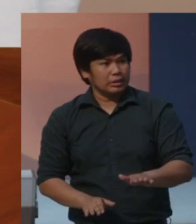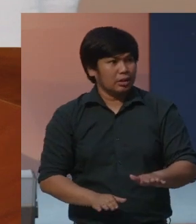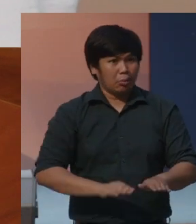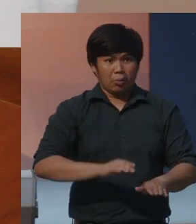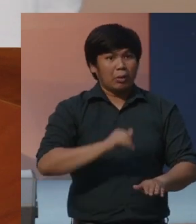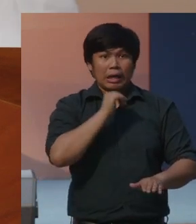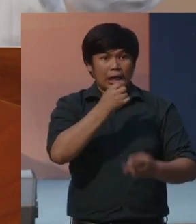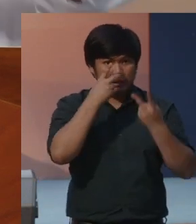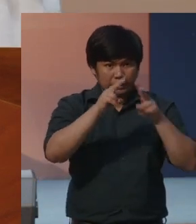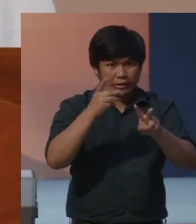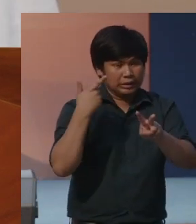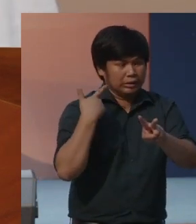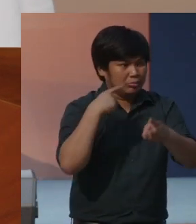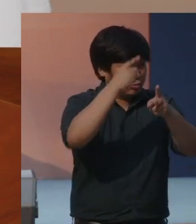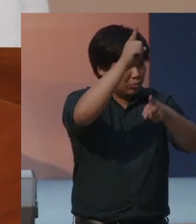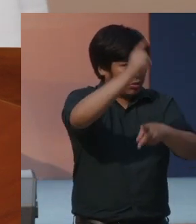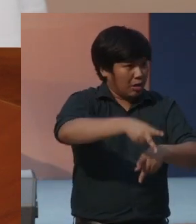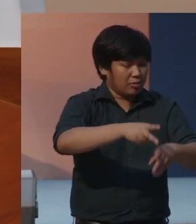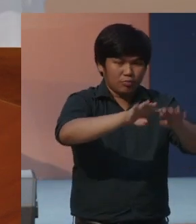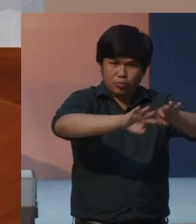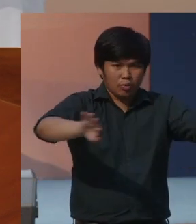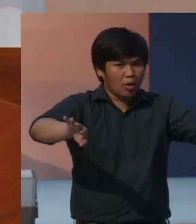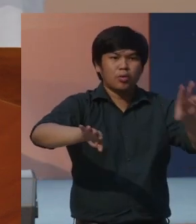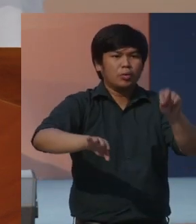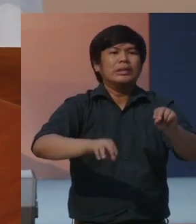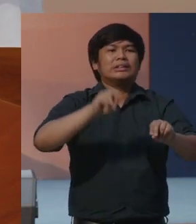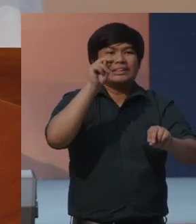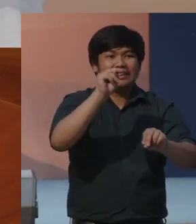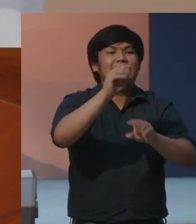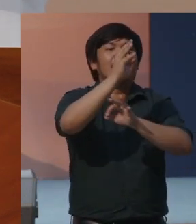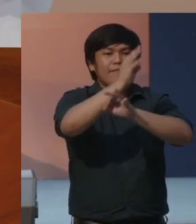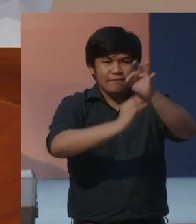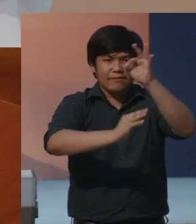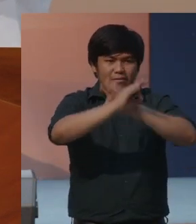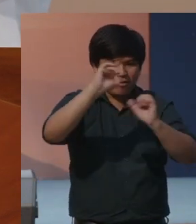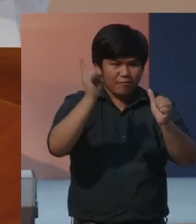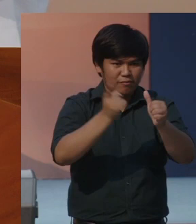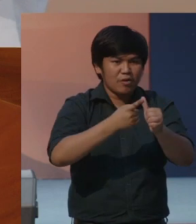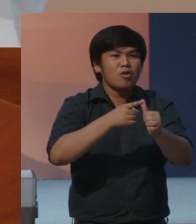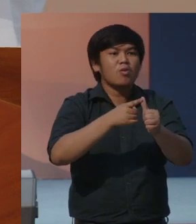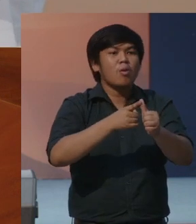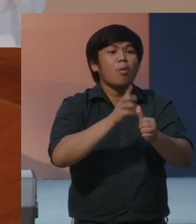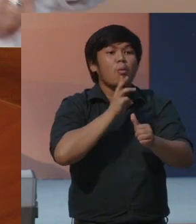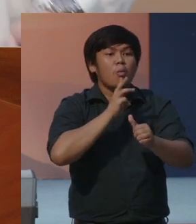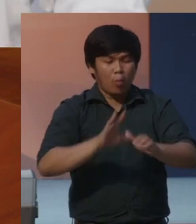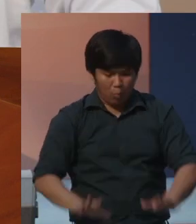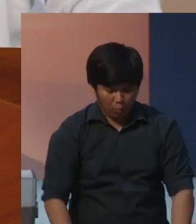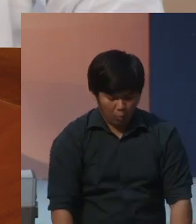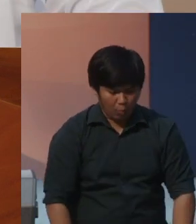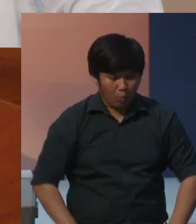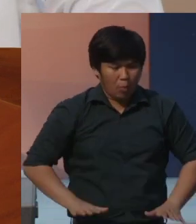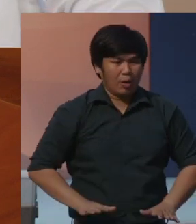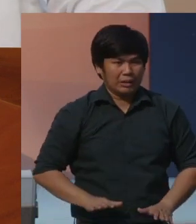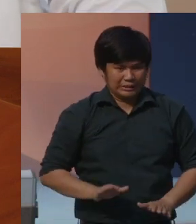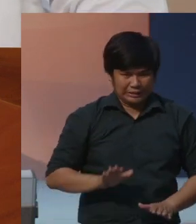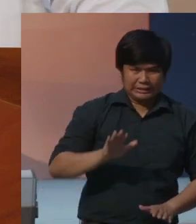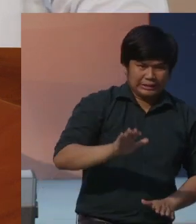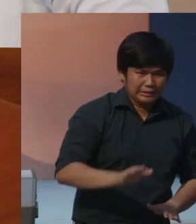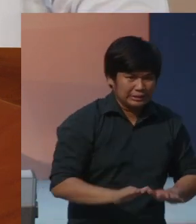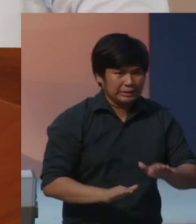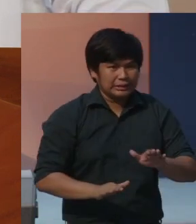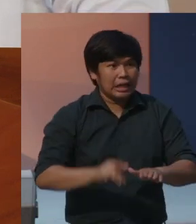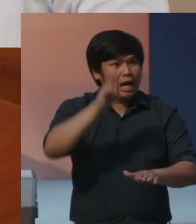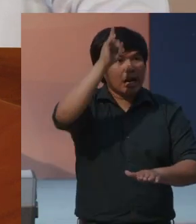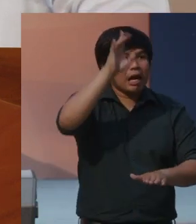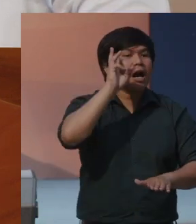river. Kailangan lumusong muna yung mga taong may dala ng Ark of the Covenant. Okay? Yun po ang